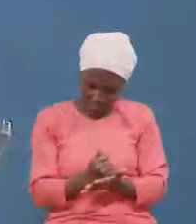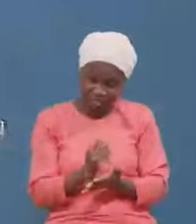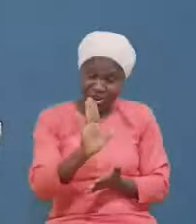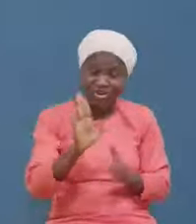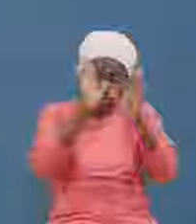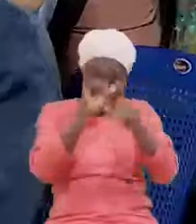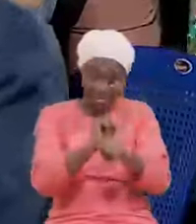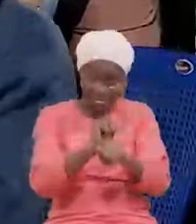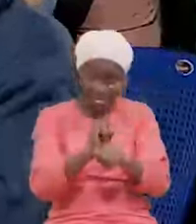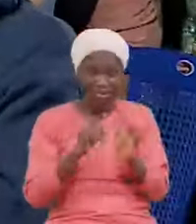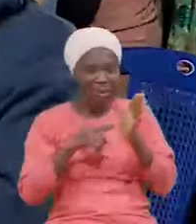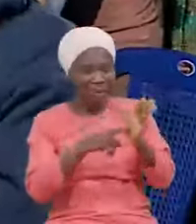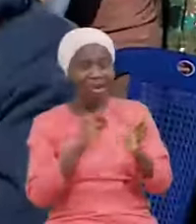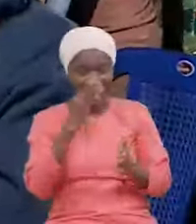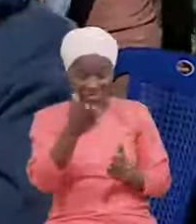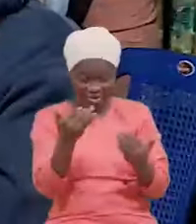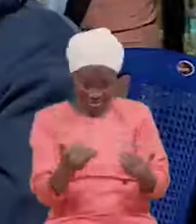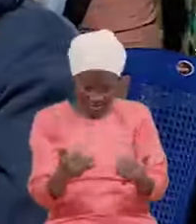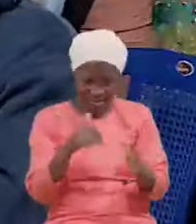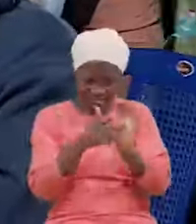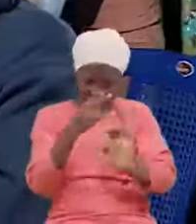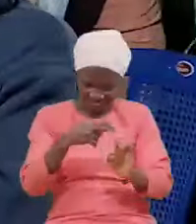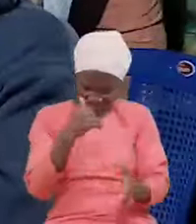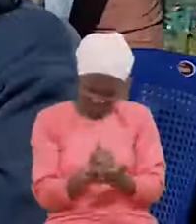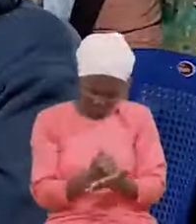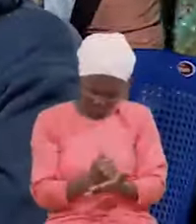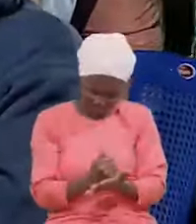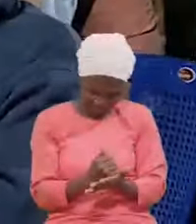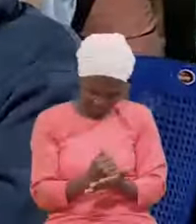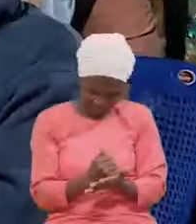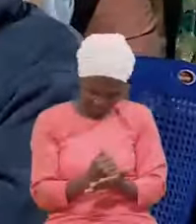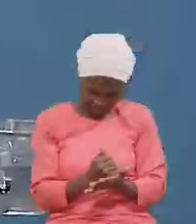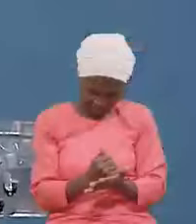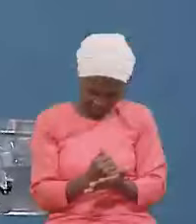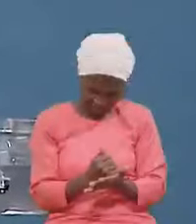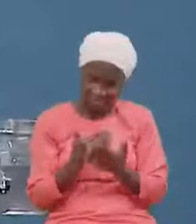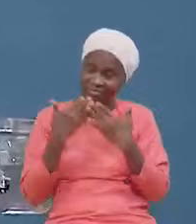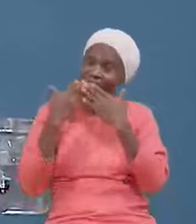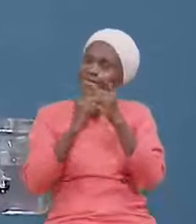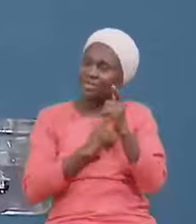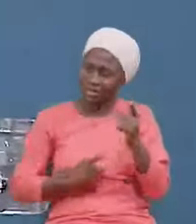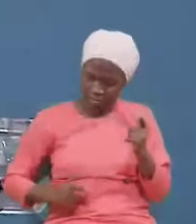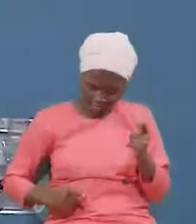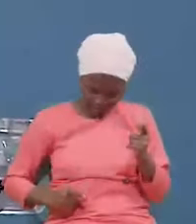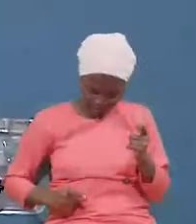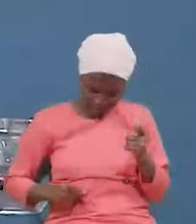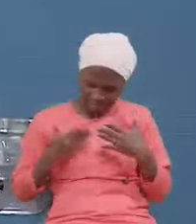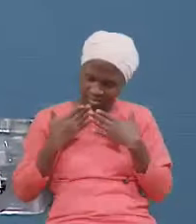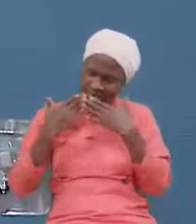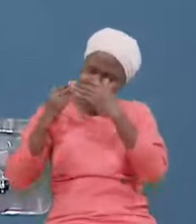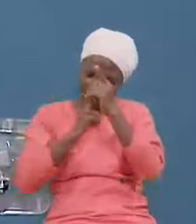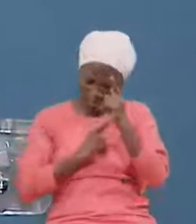miracle manifestation is there right now. అద్భుత కార్య ప్రత్యక్షత ఇప్పుడు జరుగుతోంది. Thank you Lord. వందనములు. Thank you